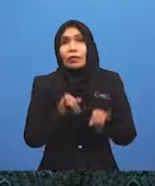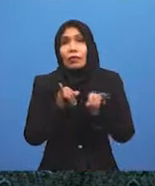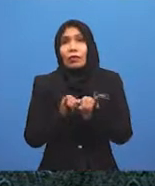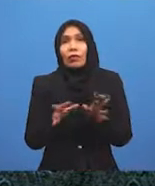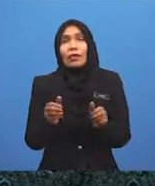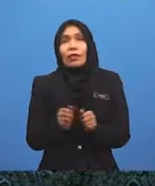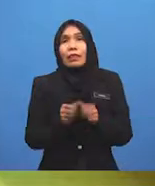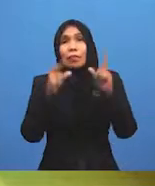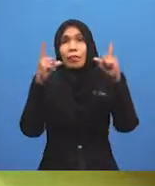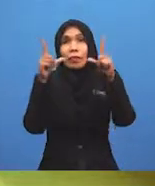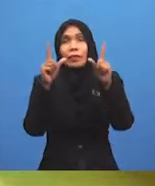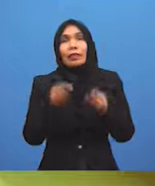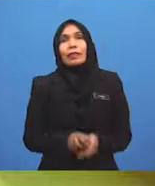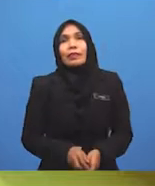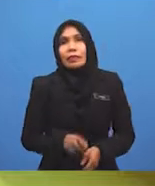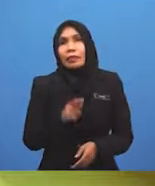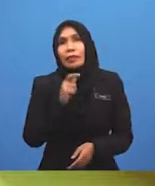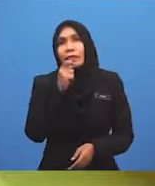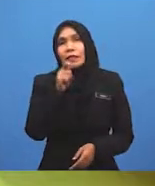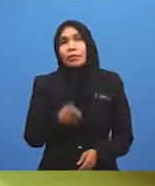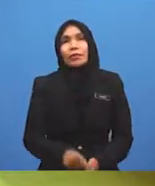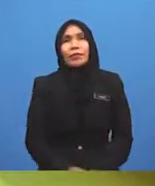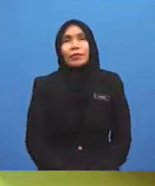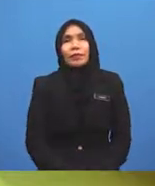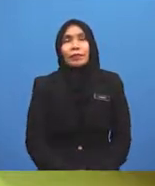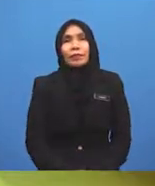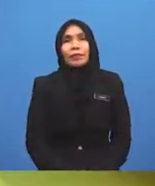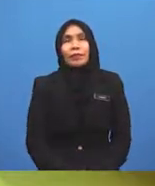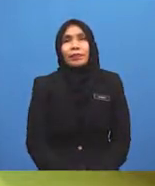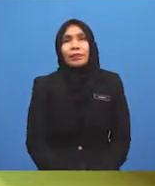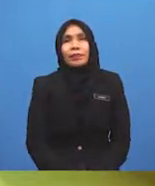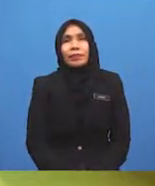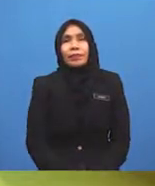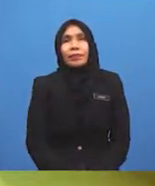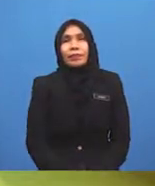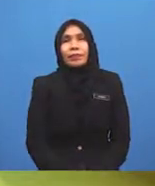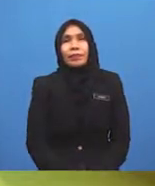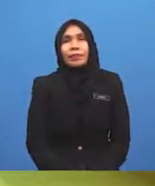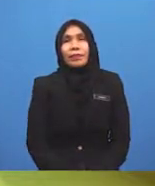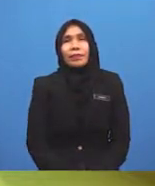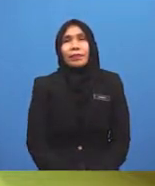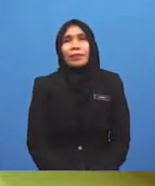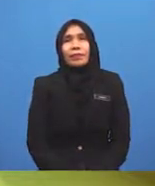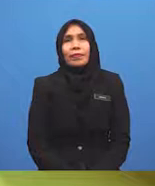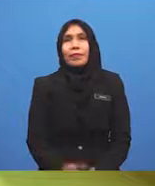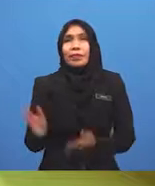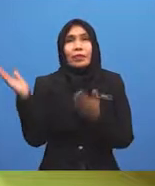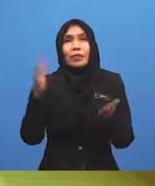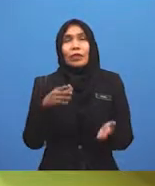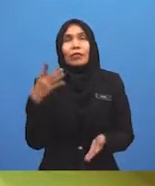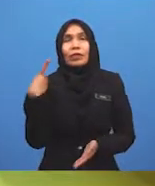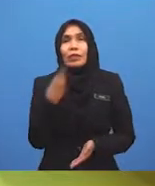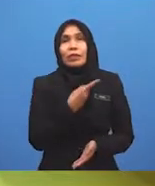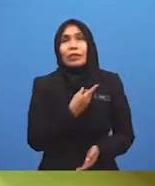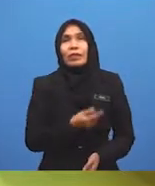tersebut. Baik, murid-murid. Soalan set 1 sudah tamat. Jom kita lihat